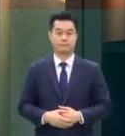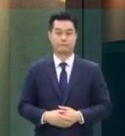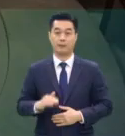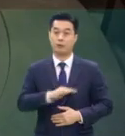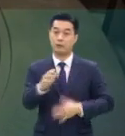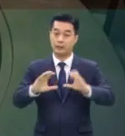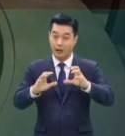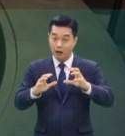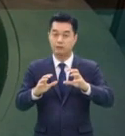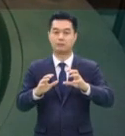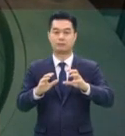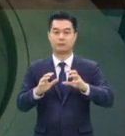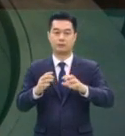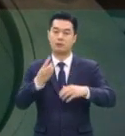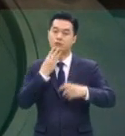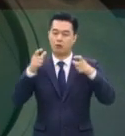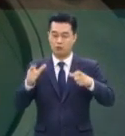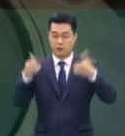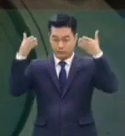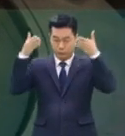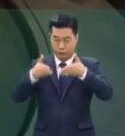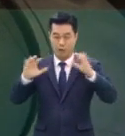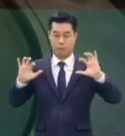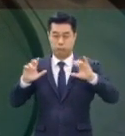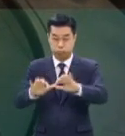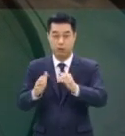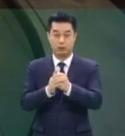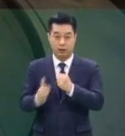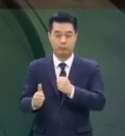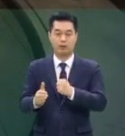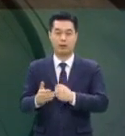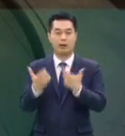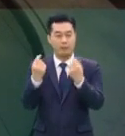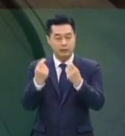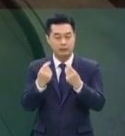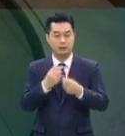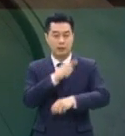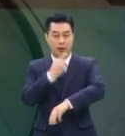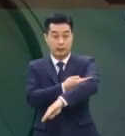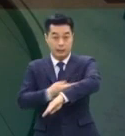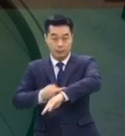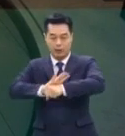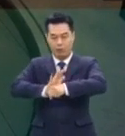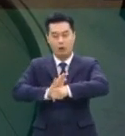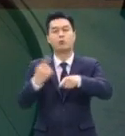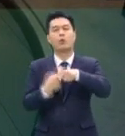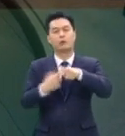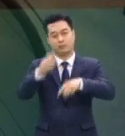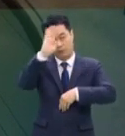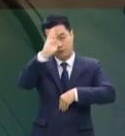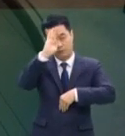우리 구토는 극심한 수도권 집중 하로 동맥경화에 걸려 있습니다 더이상